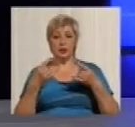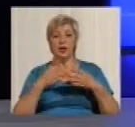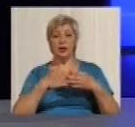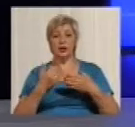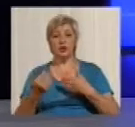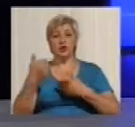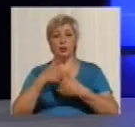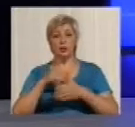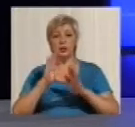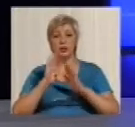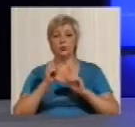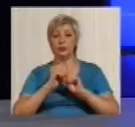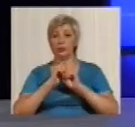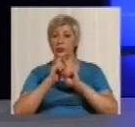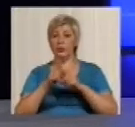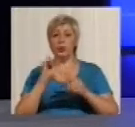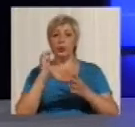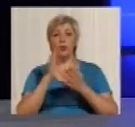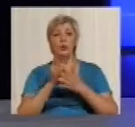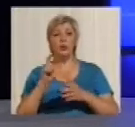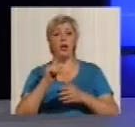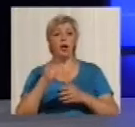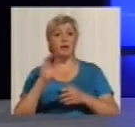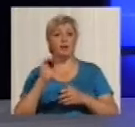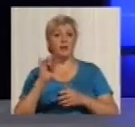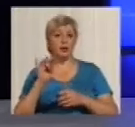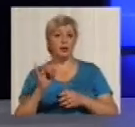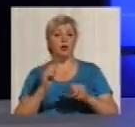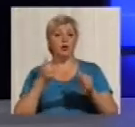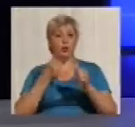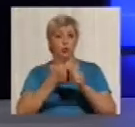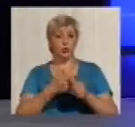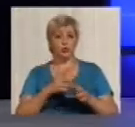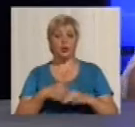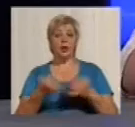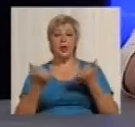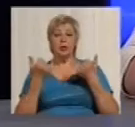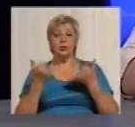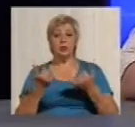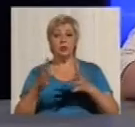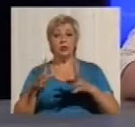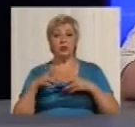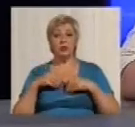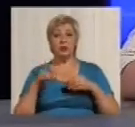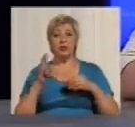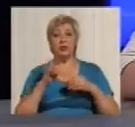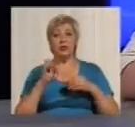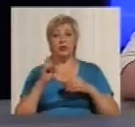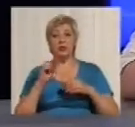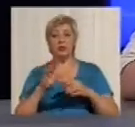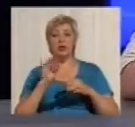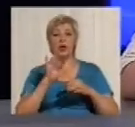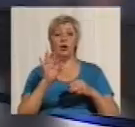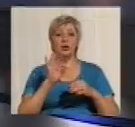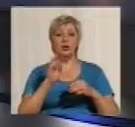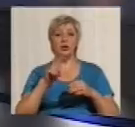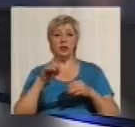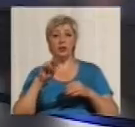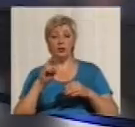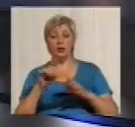давати відповіді на ваші питання у прямому ефірі. Тож, долучайтеся. Сьогодні із нами Надія Берду та Олександра Климова,